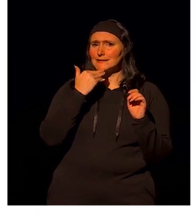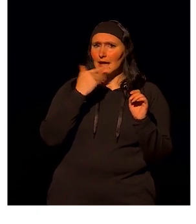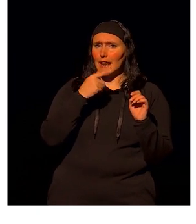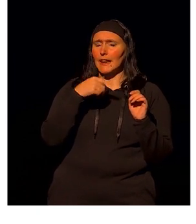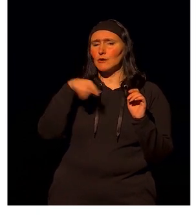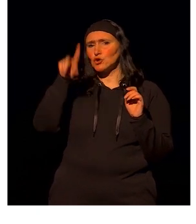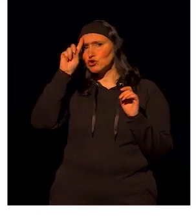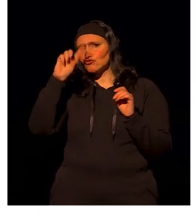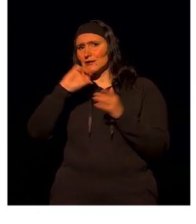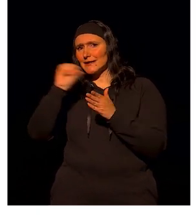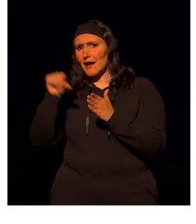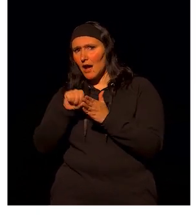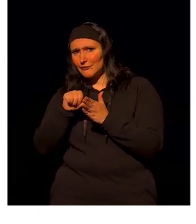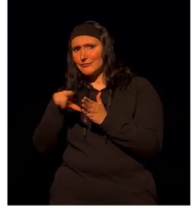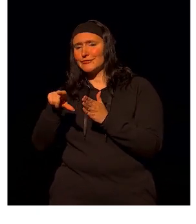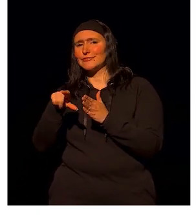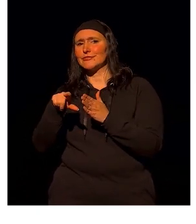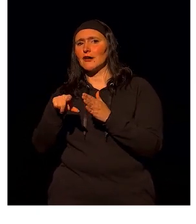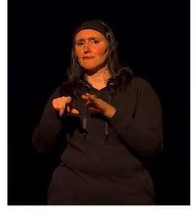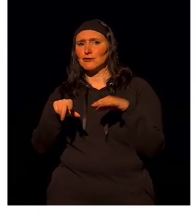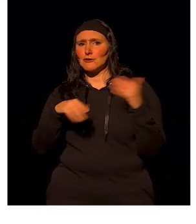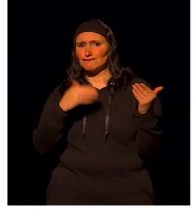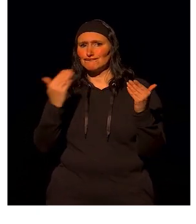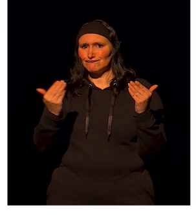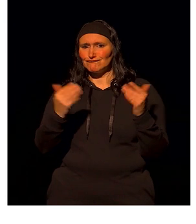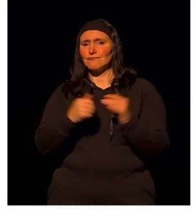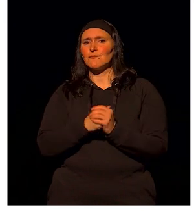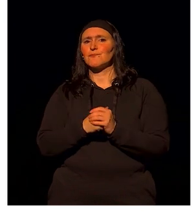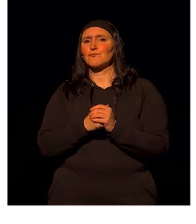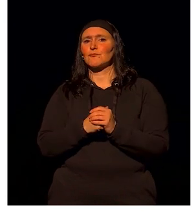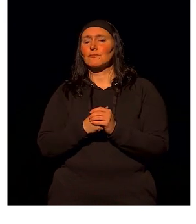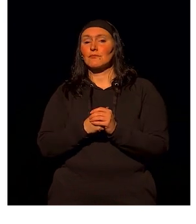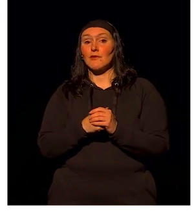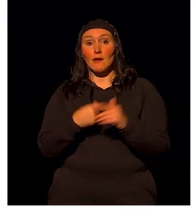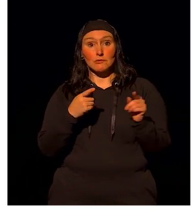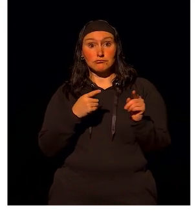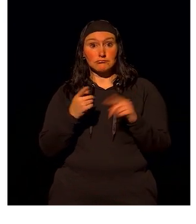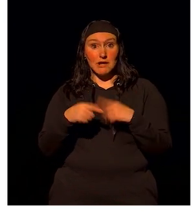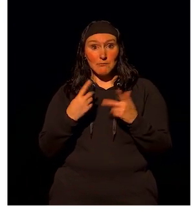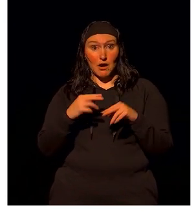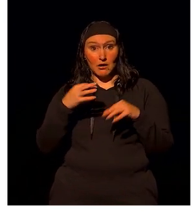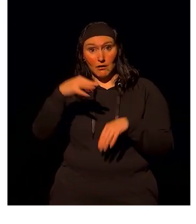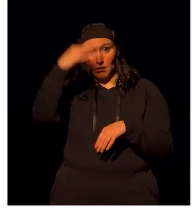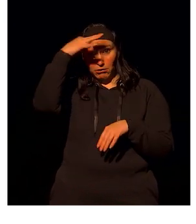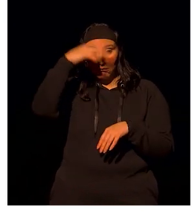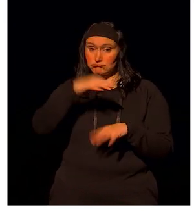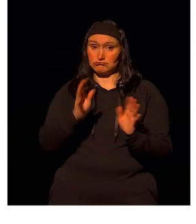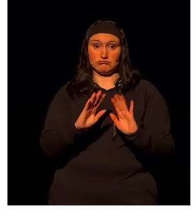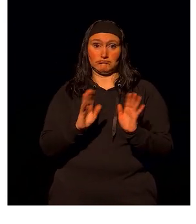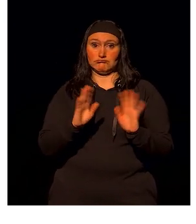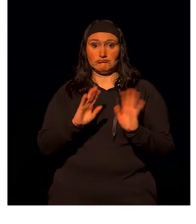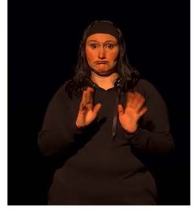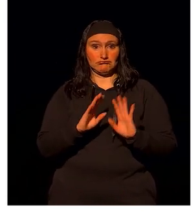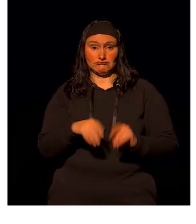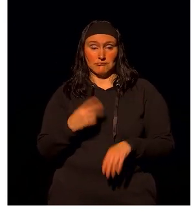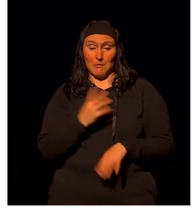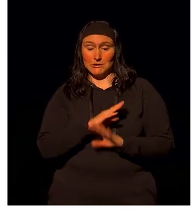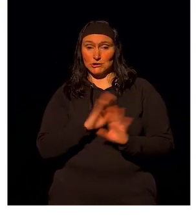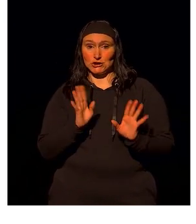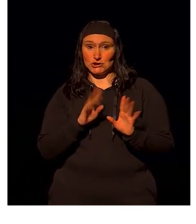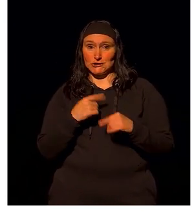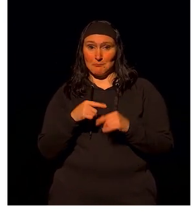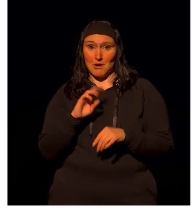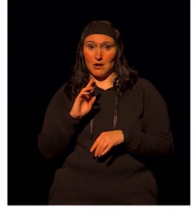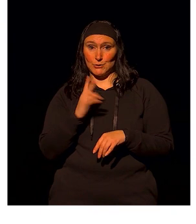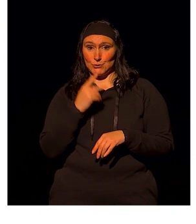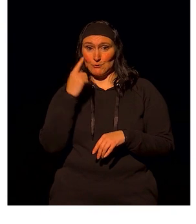Israel. Und sie beide sind nicht immer einer Auffassung, aber es ist ein Buch, wo beide bereit